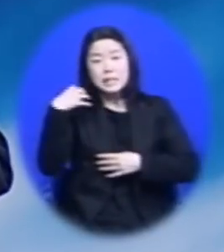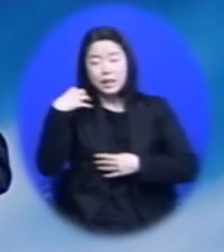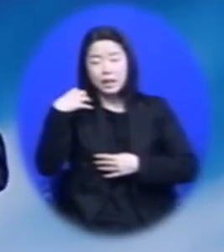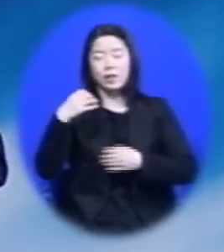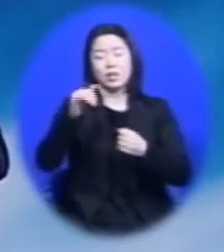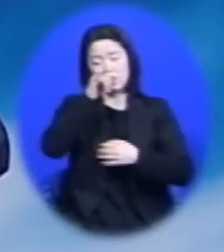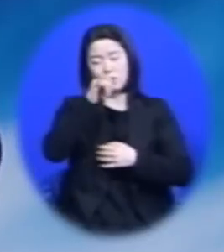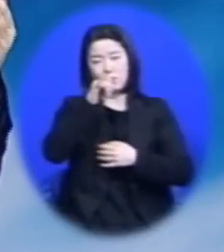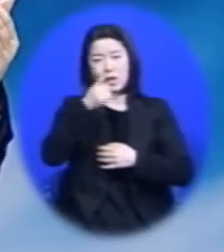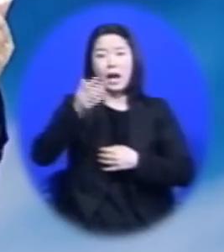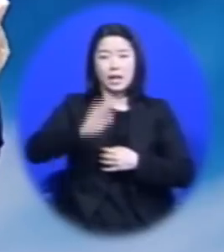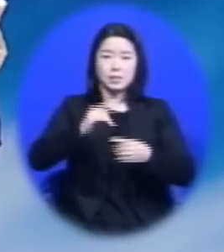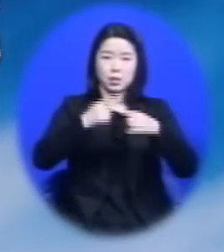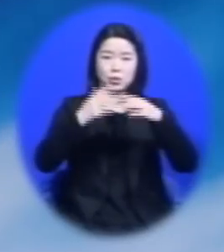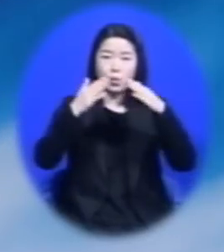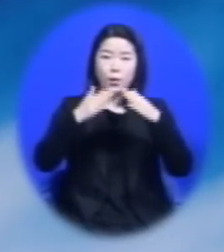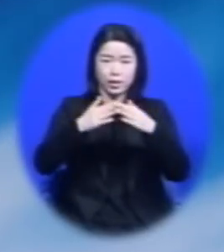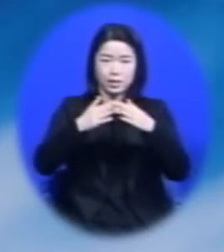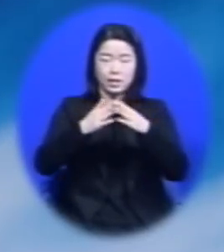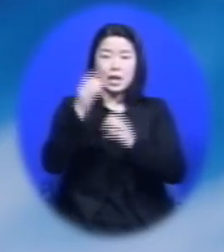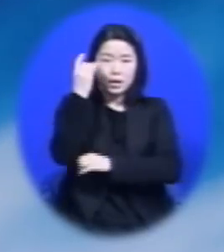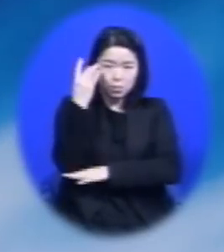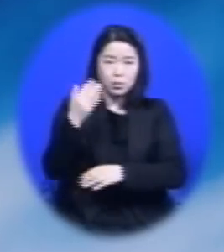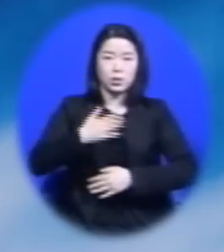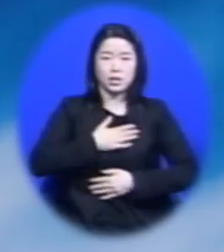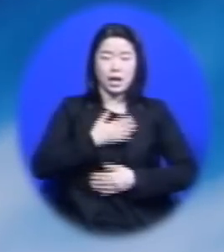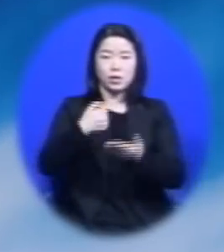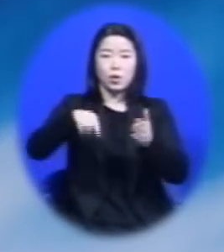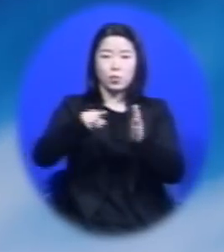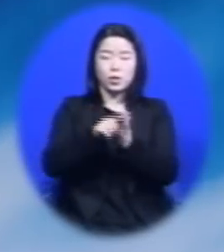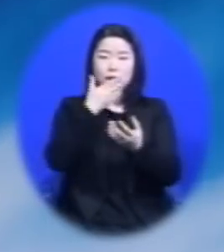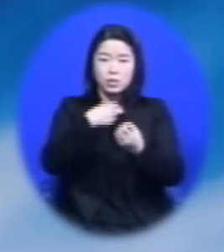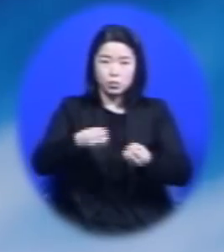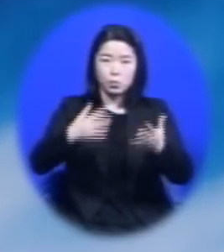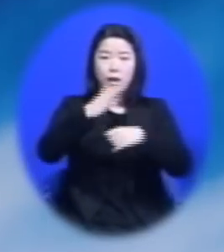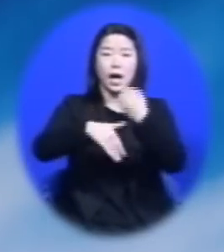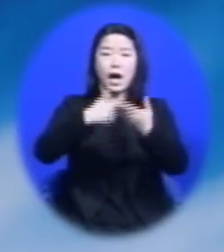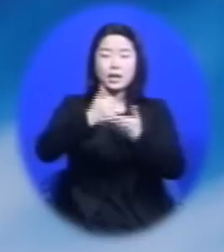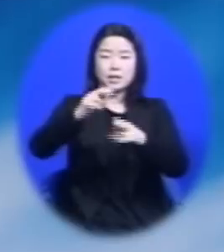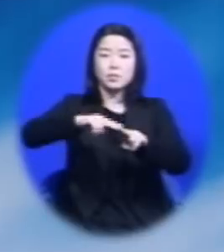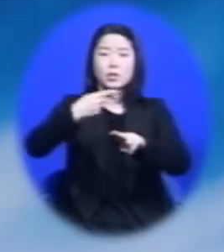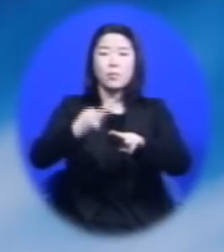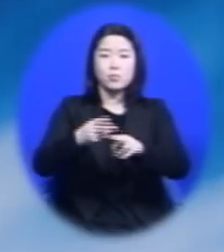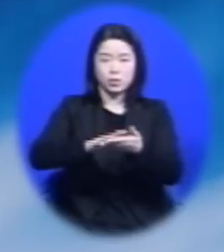합니다 그러나 교회는 근본적으로 나를 위한 축복의 하나님의